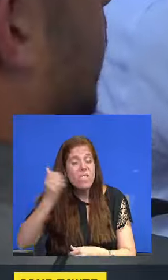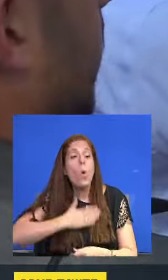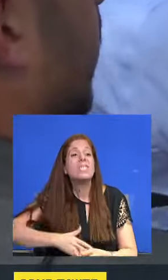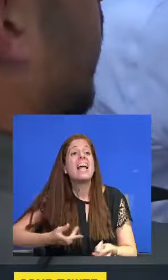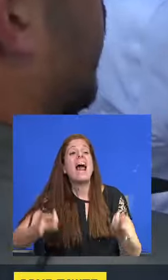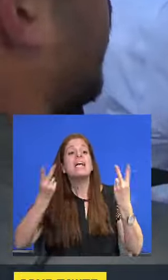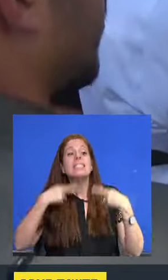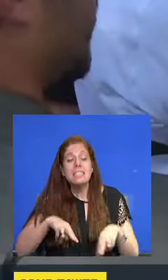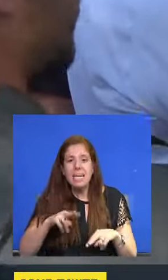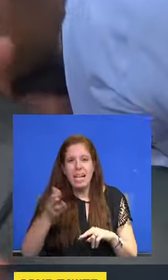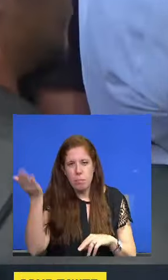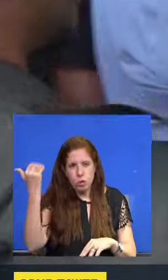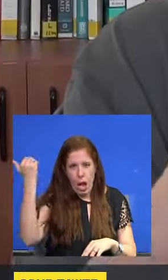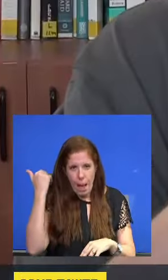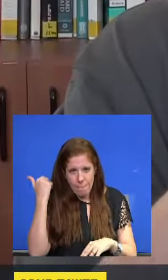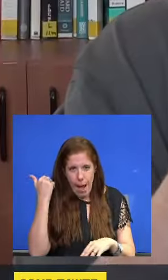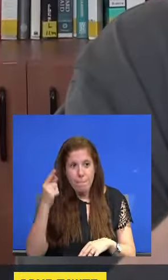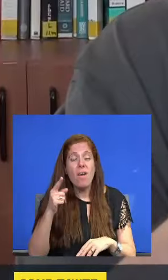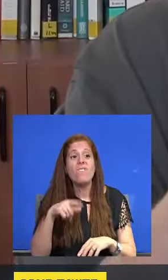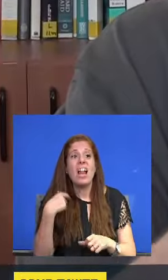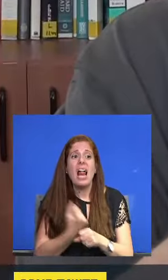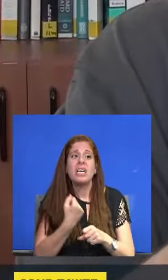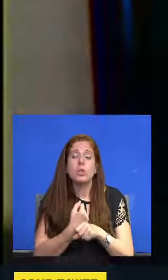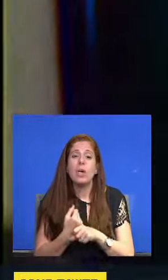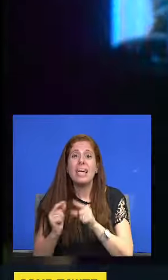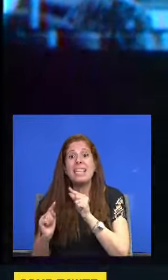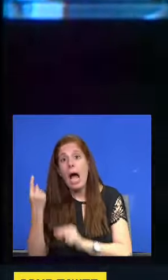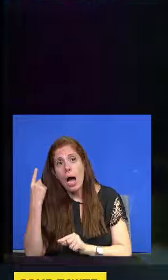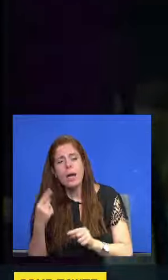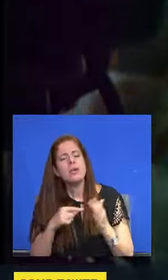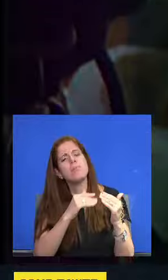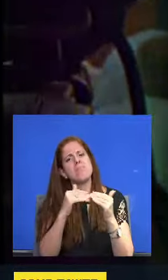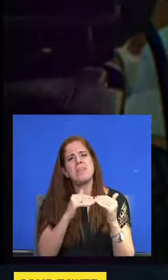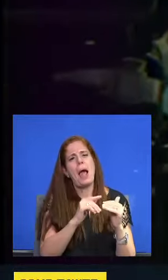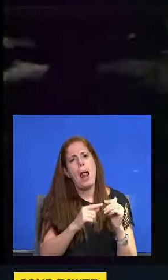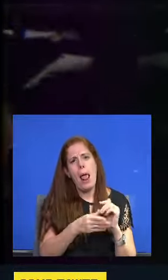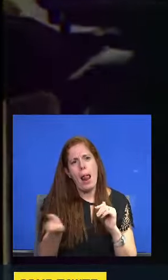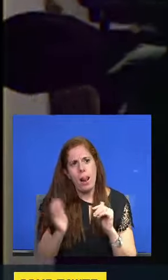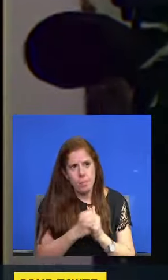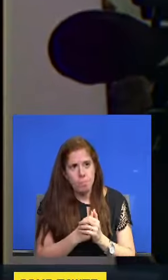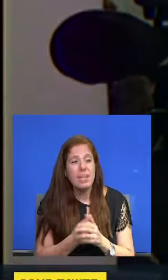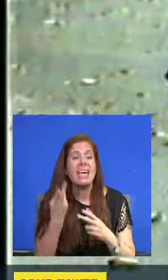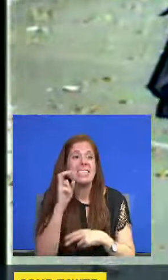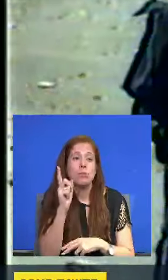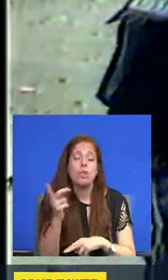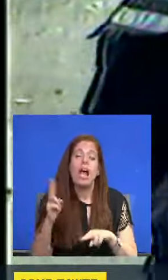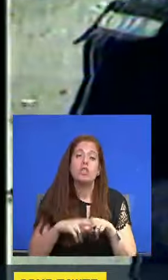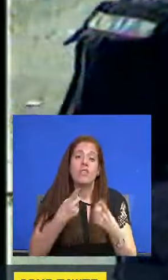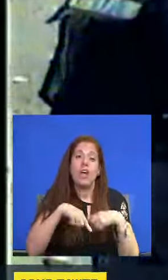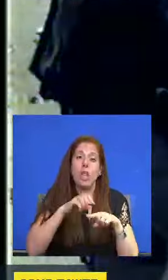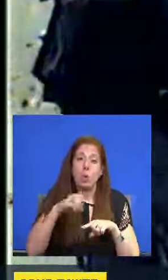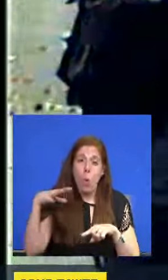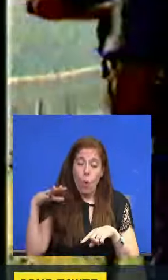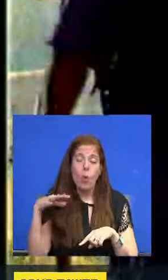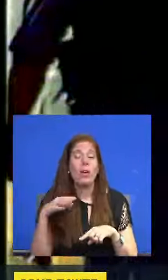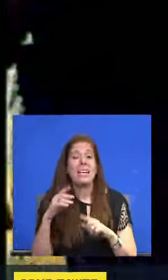את מה שהיה לפני כן ולעשות את החריג ככלל. 20 שנה אחרי שוועדת אור הגישה את מסקנותיה, לפיהן שימוש בירי